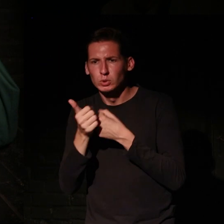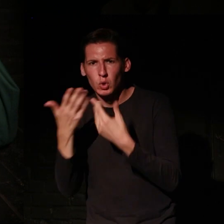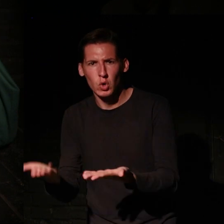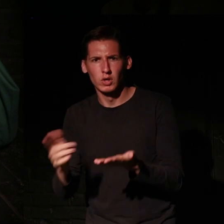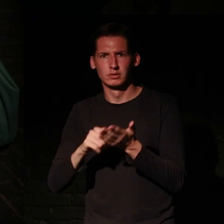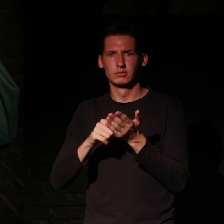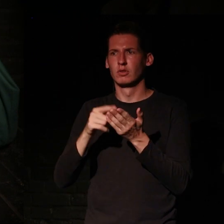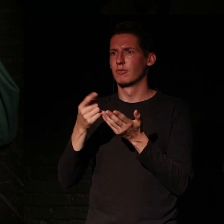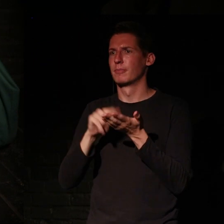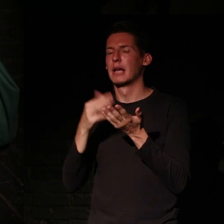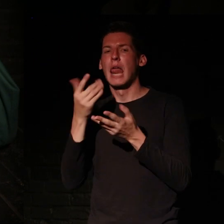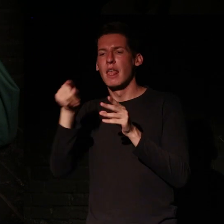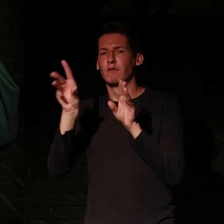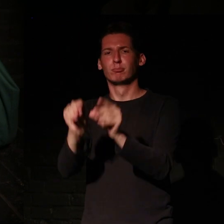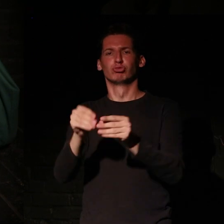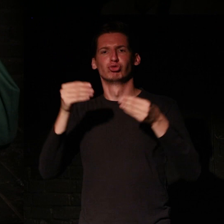tej księdze jest to